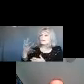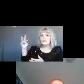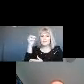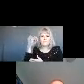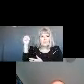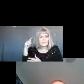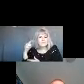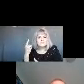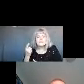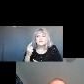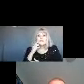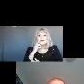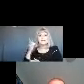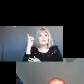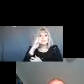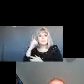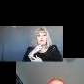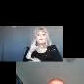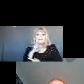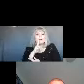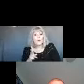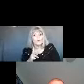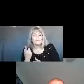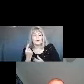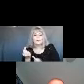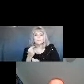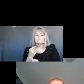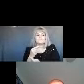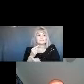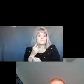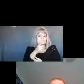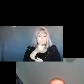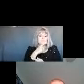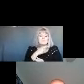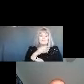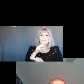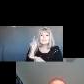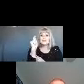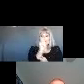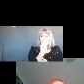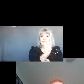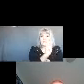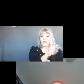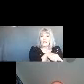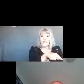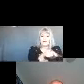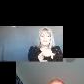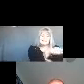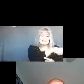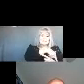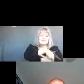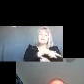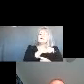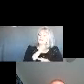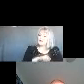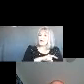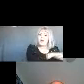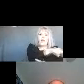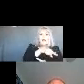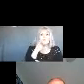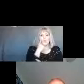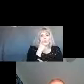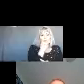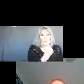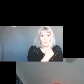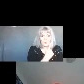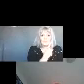opgewek. En dan is dit daai belofte aan David, dat sy liggaam nie gaan vervaar nie. Ja, en hulle is allemaal getuies dat hij opgewek